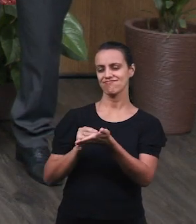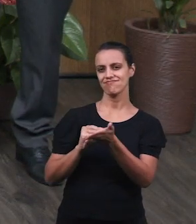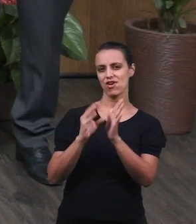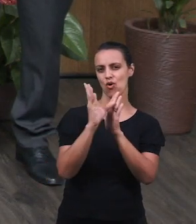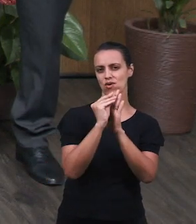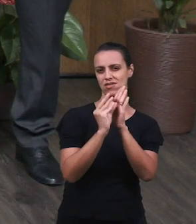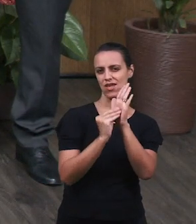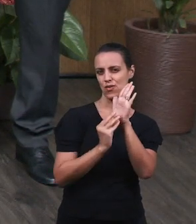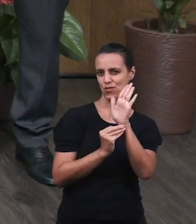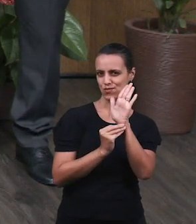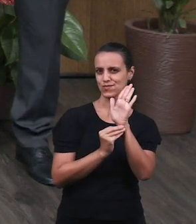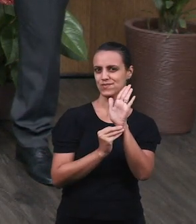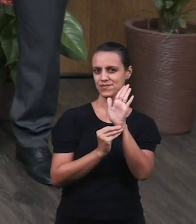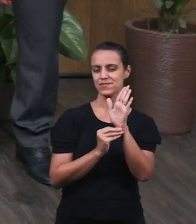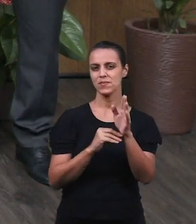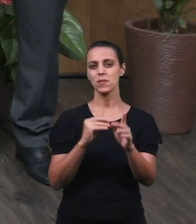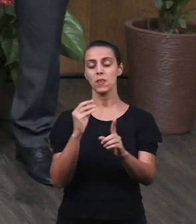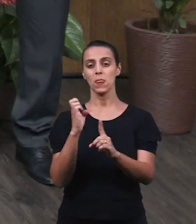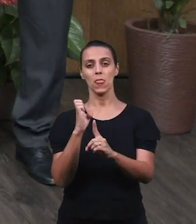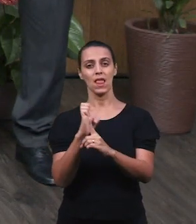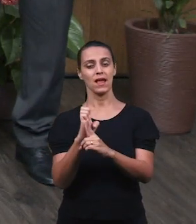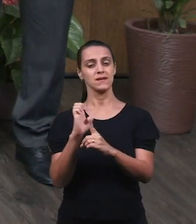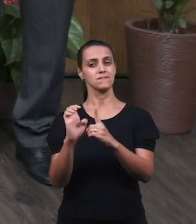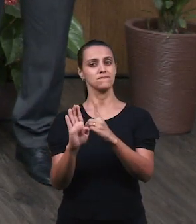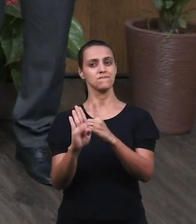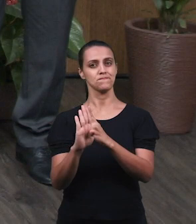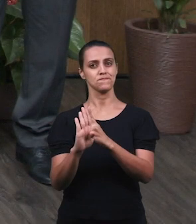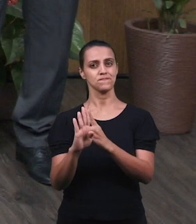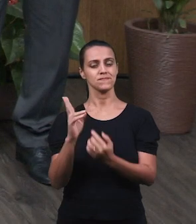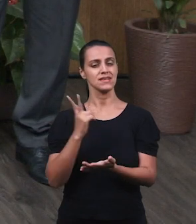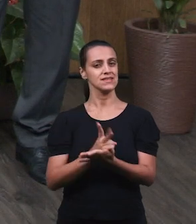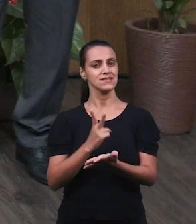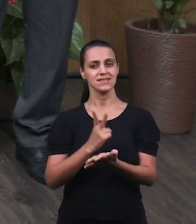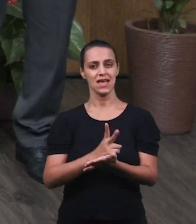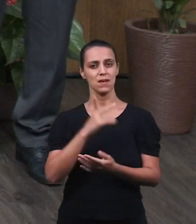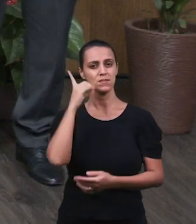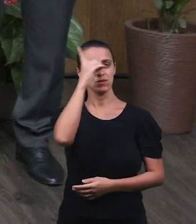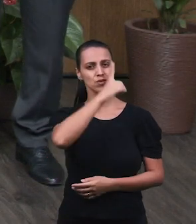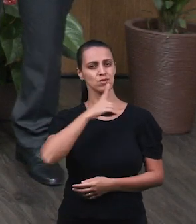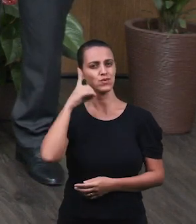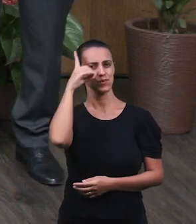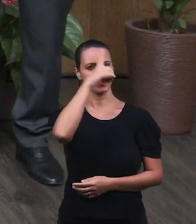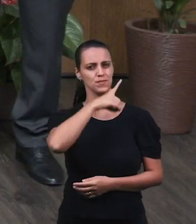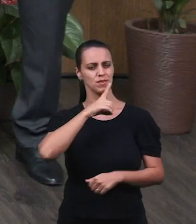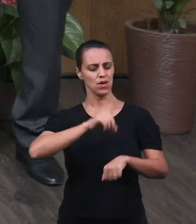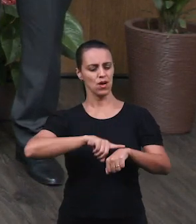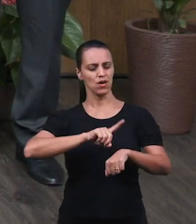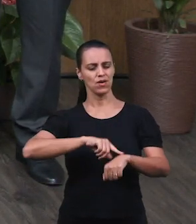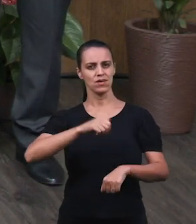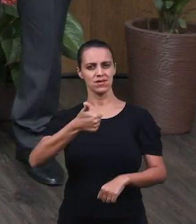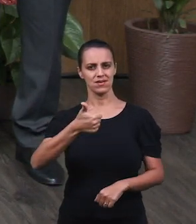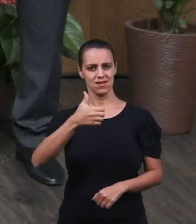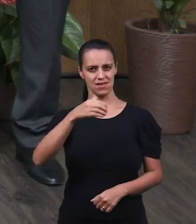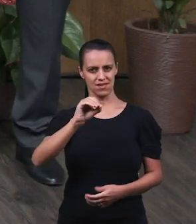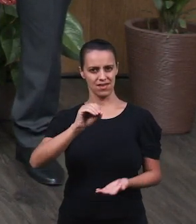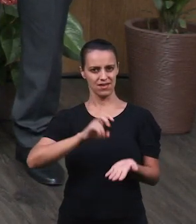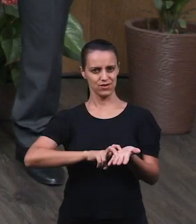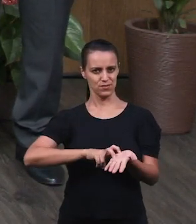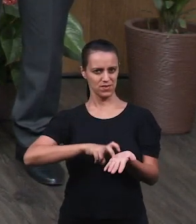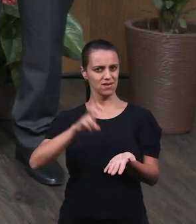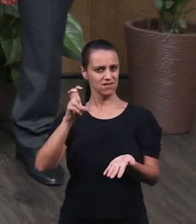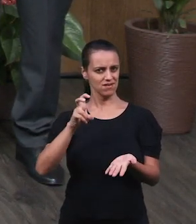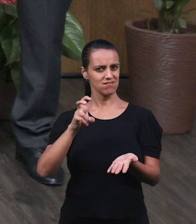de l'Église chrétienne Maranatha. L'école biblique se passe tous les dimanches à 10h du